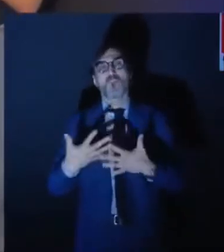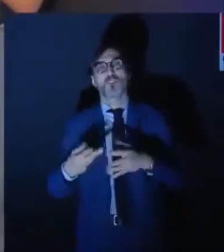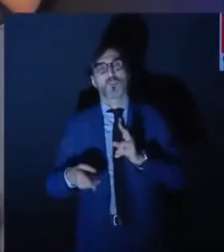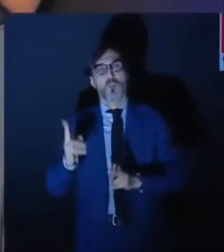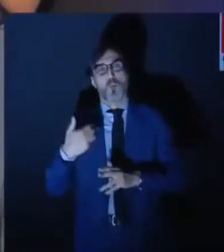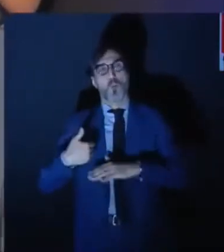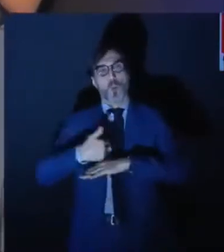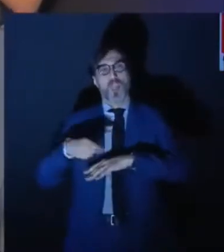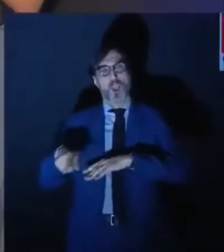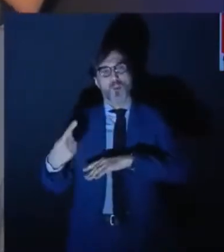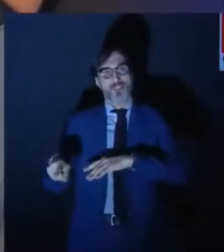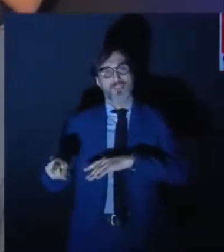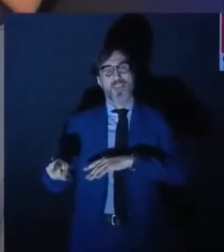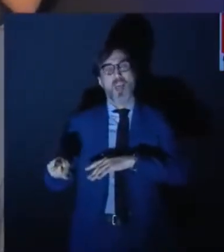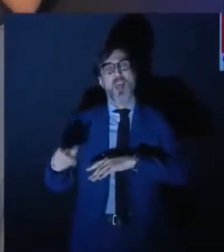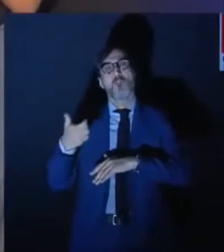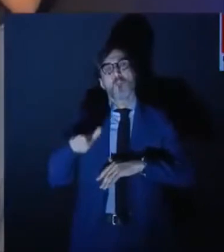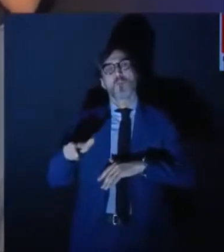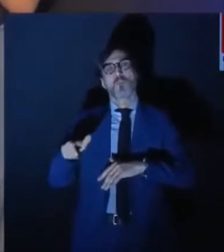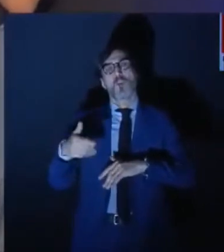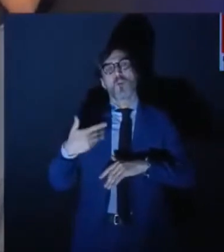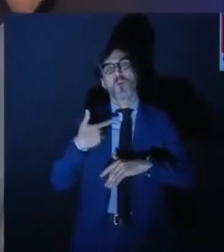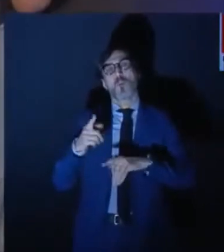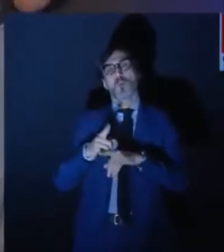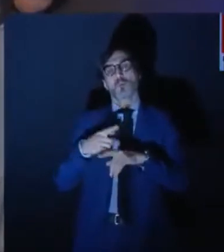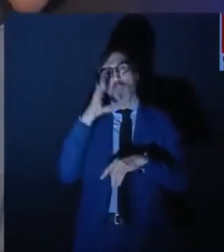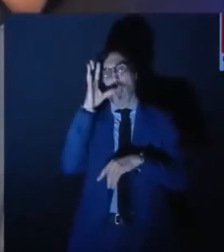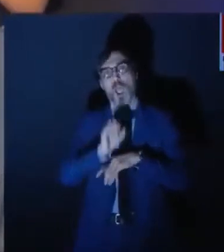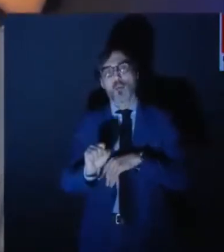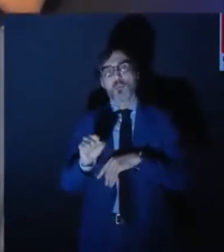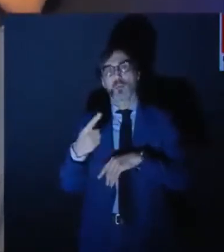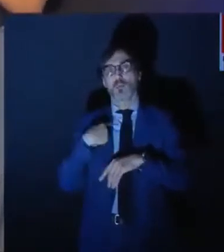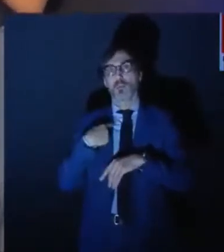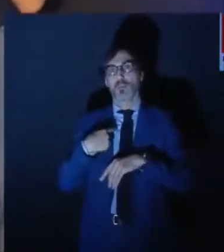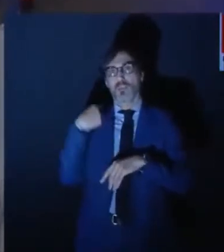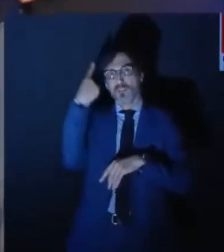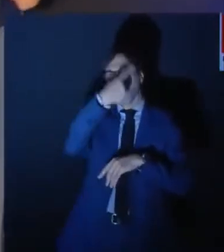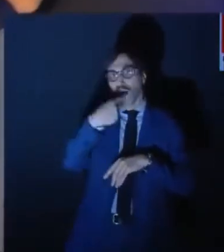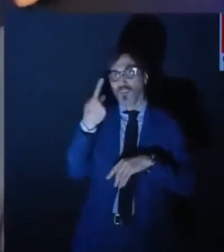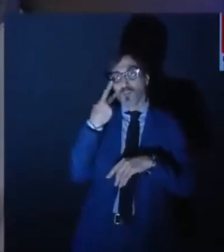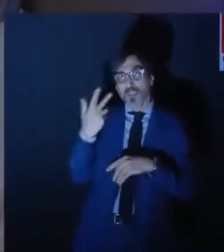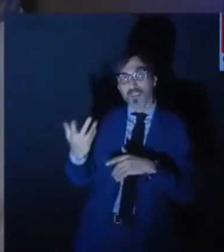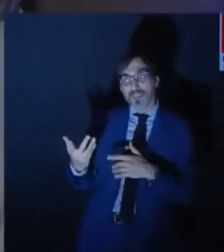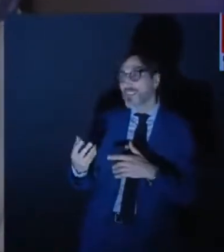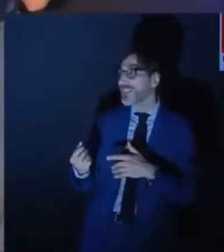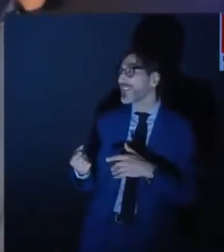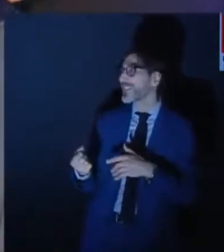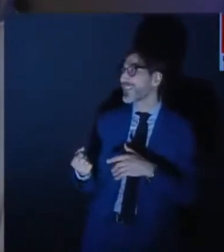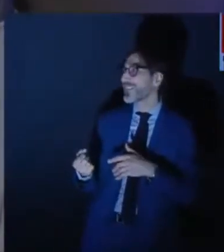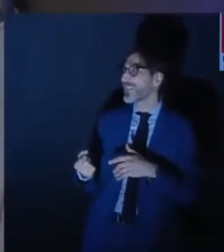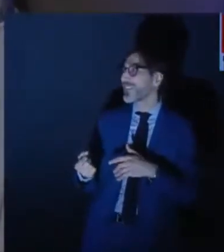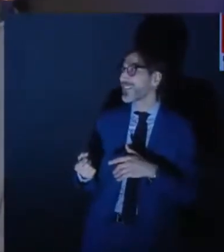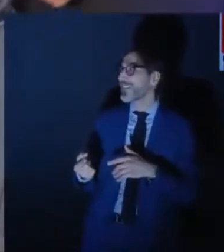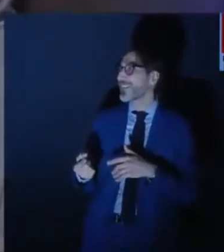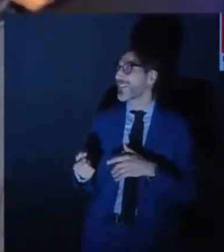il protagonista più che altro per rendersi conto lo facciamo vedere il tuo viso ah sì scusate